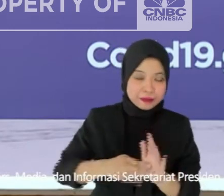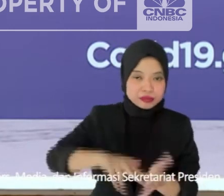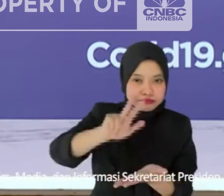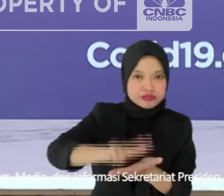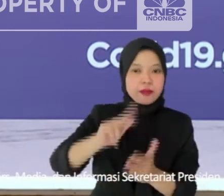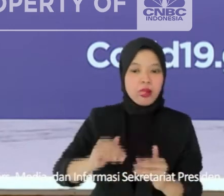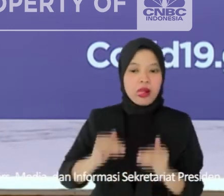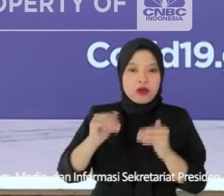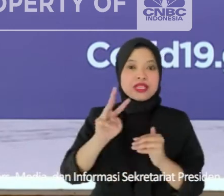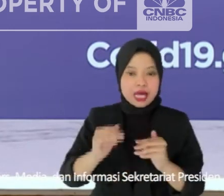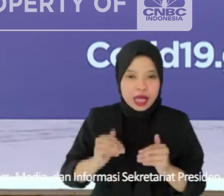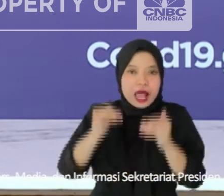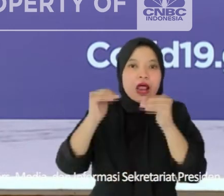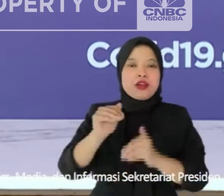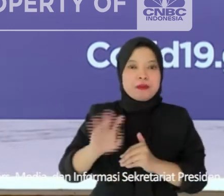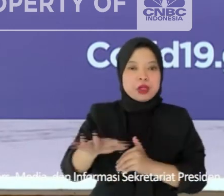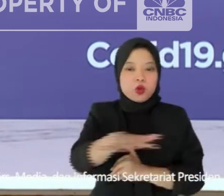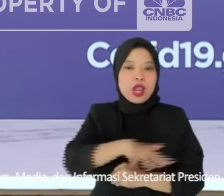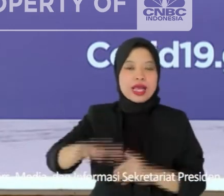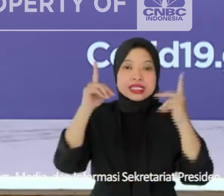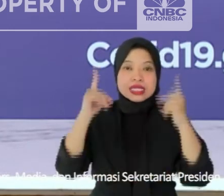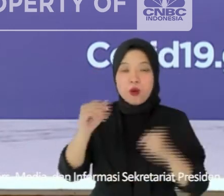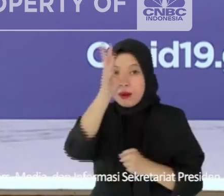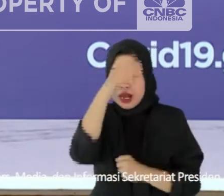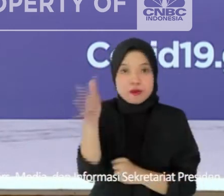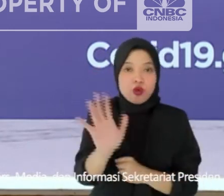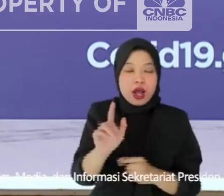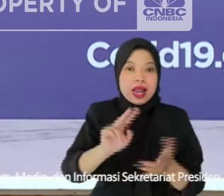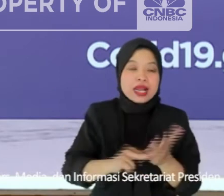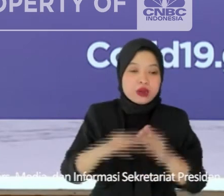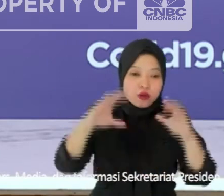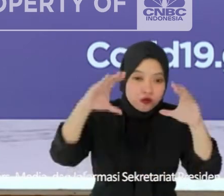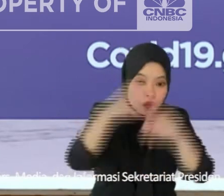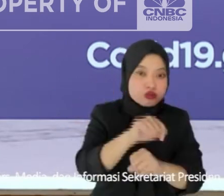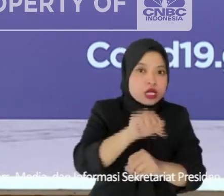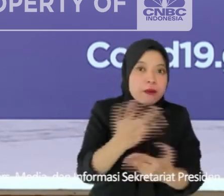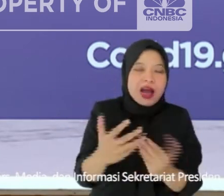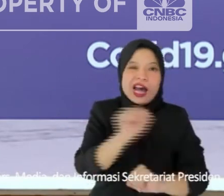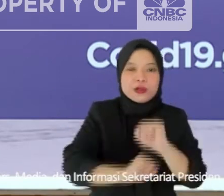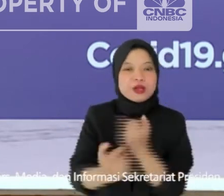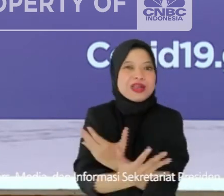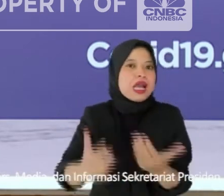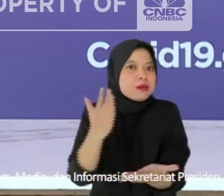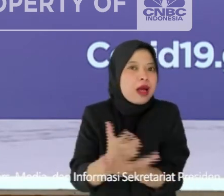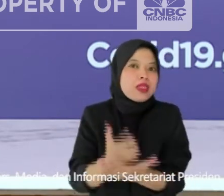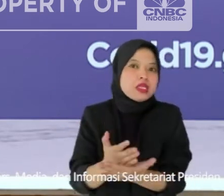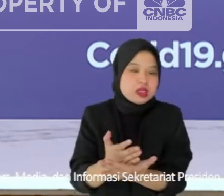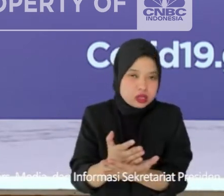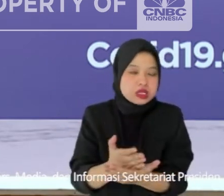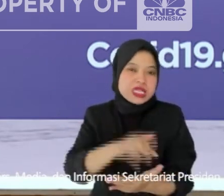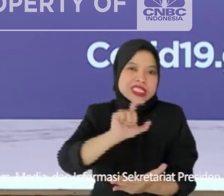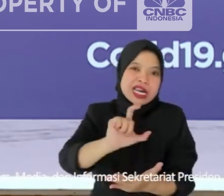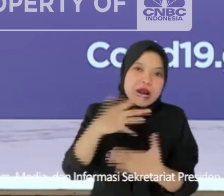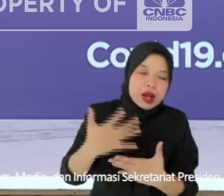4 di wilayah luar Jawa Bali upaya pengendalian berfokus pada menekan mobilitas penanganan di